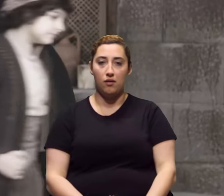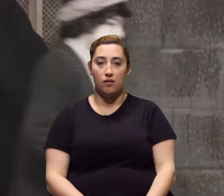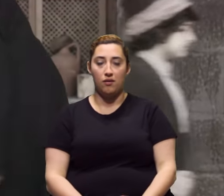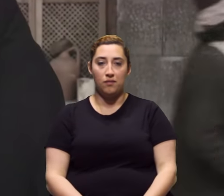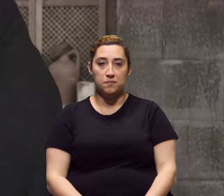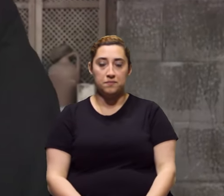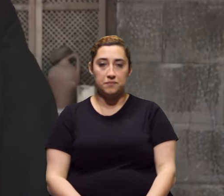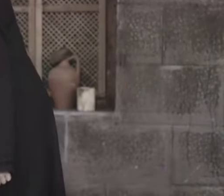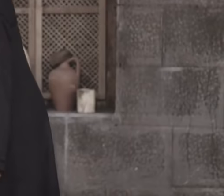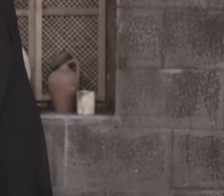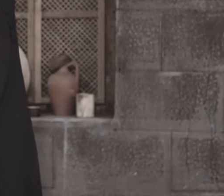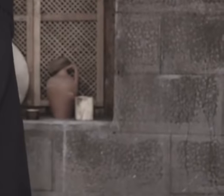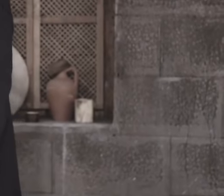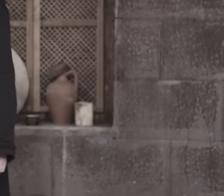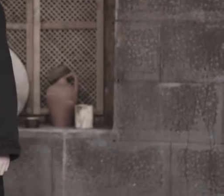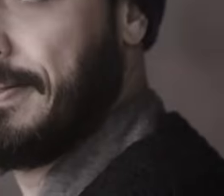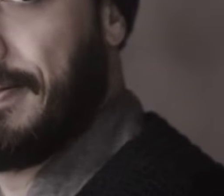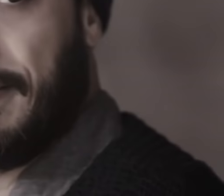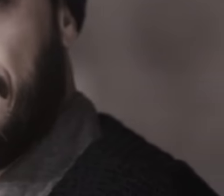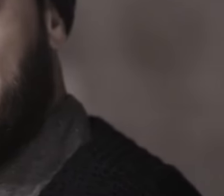İsmail çekip gitti.